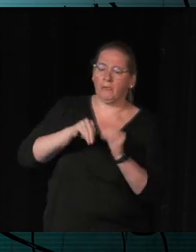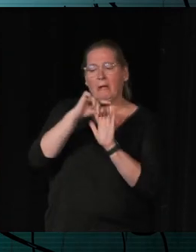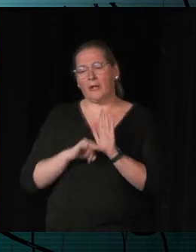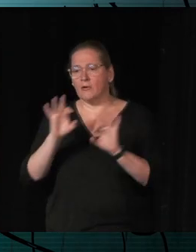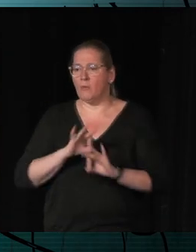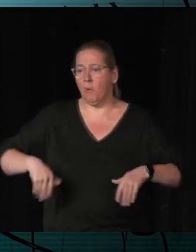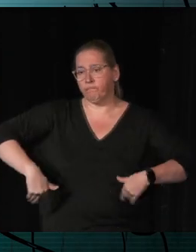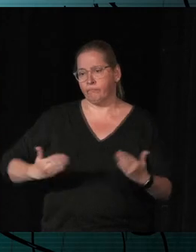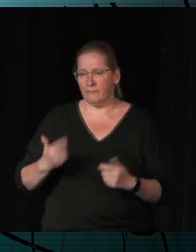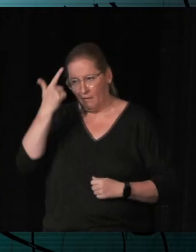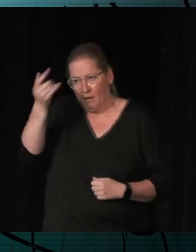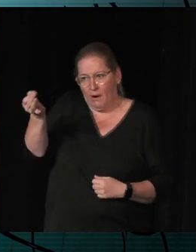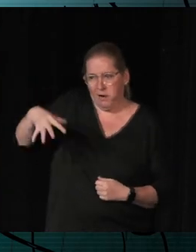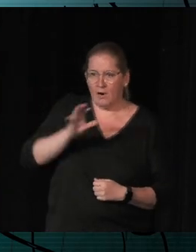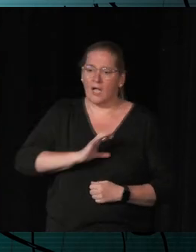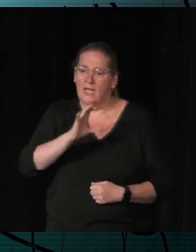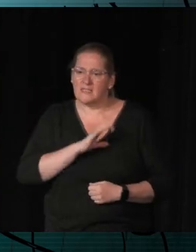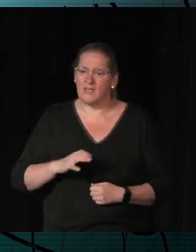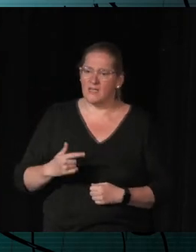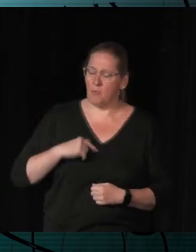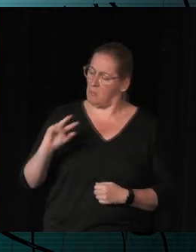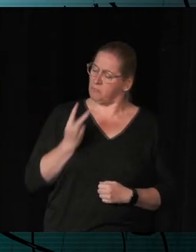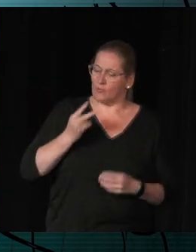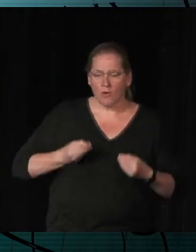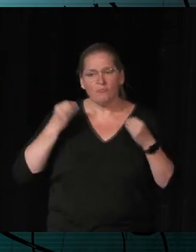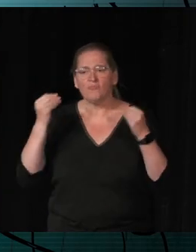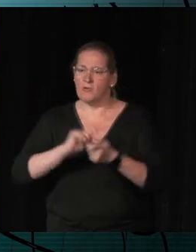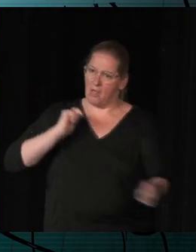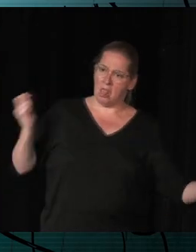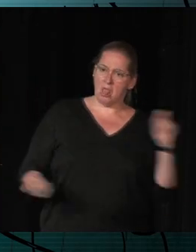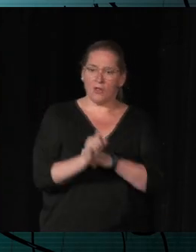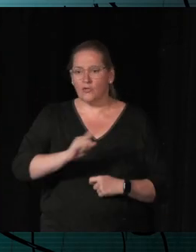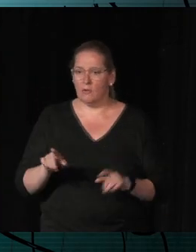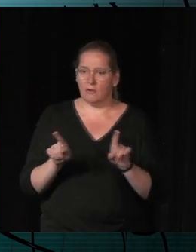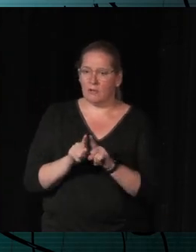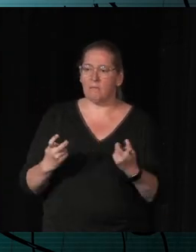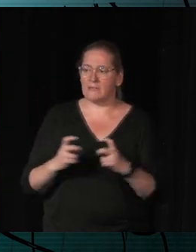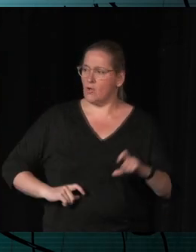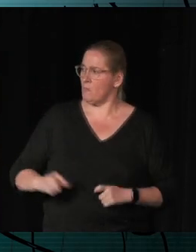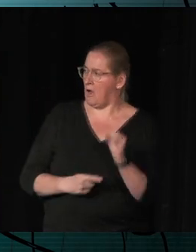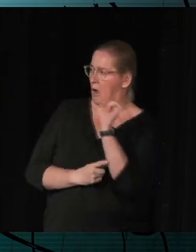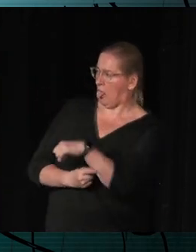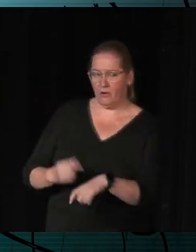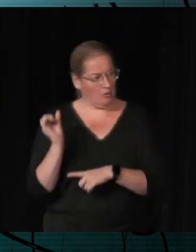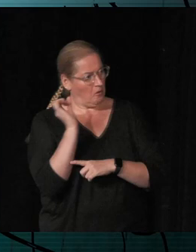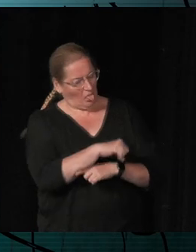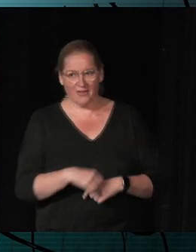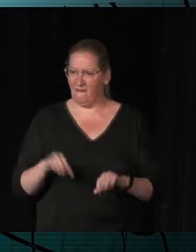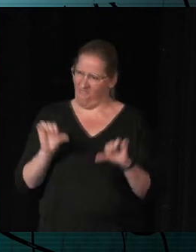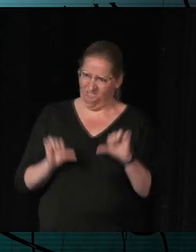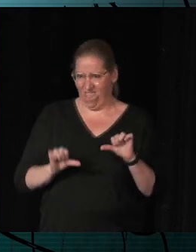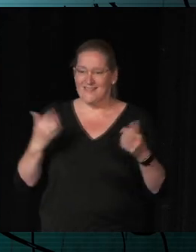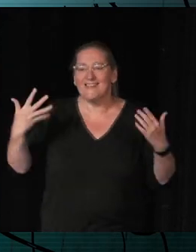essayer des choses et on se disait même pas qu'on allait ni révolutionner ni rien c'était juste que je vais faire mieux que mon copain d'avant lui il a fait comme ça ben moi je vais faire